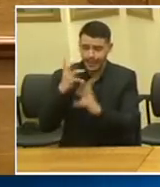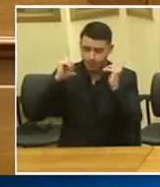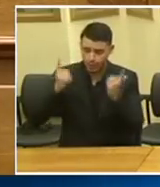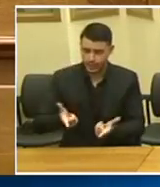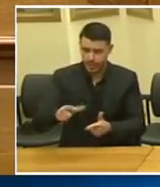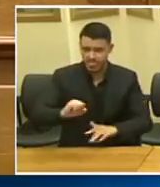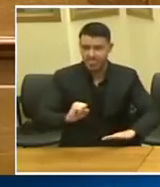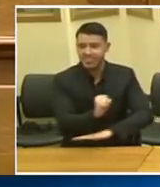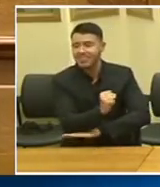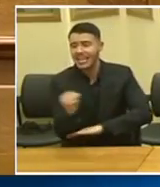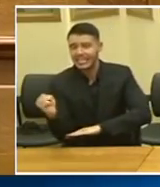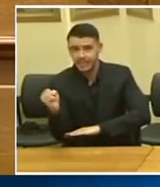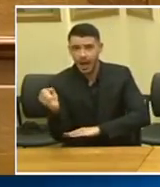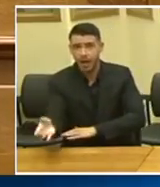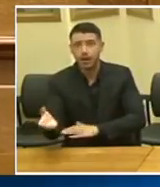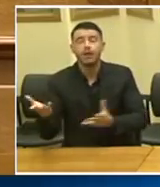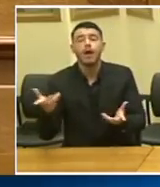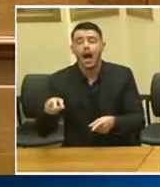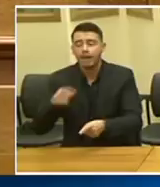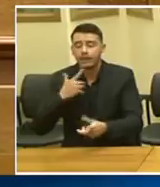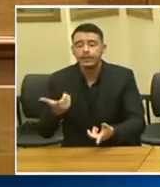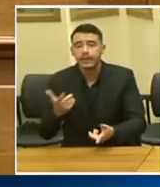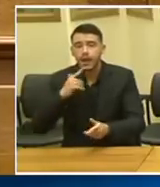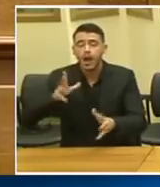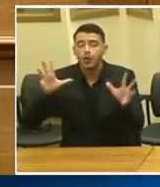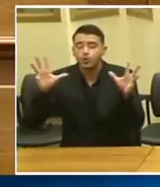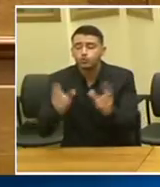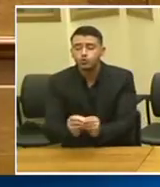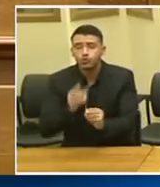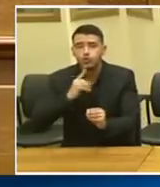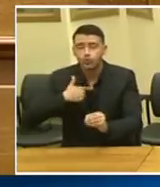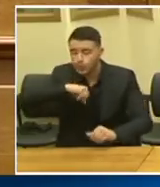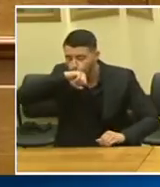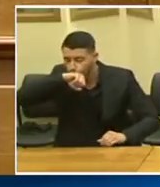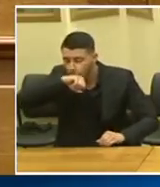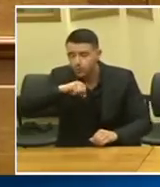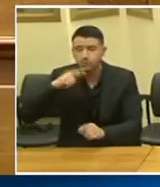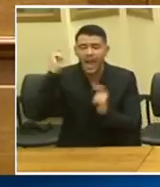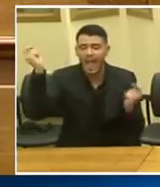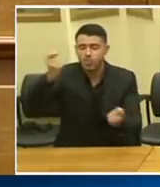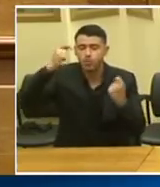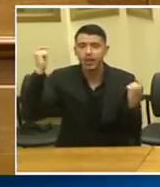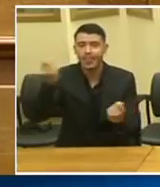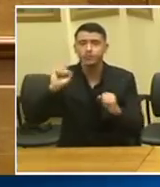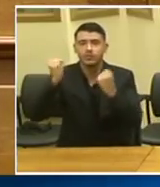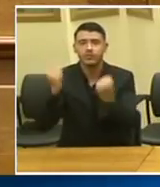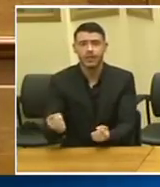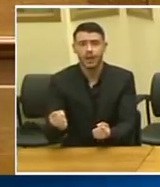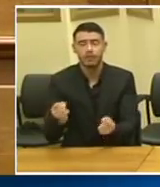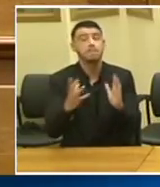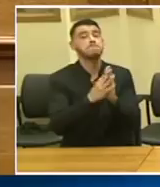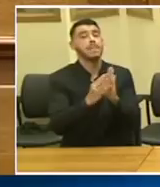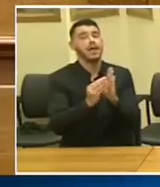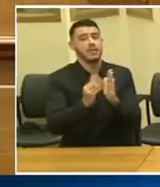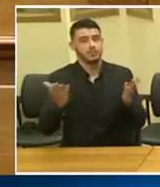πάνω στο μακεδονικό ζήτημα. Και δυστυχώς για σας, αν σήμερα κυβερνούσε ο Κωνσταντίνος